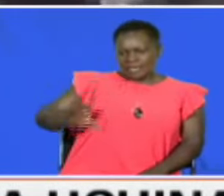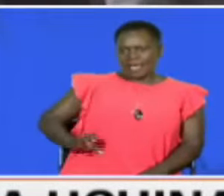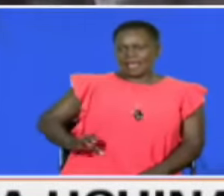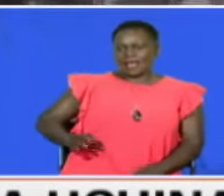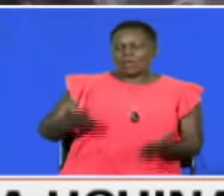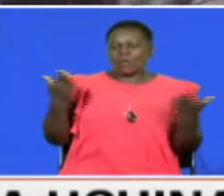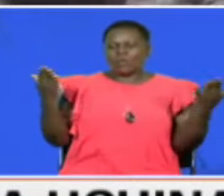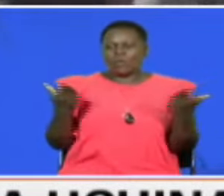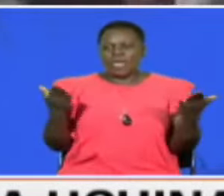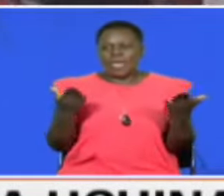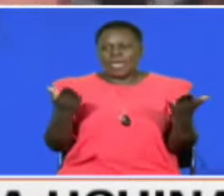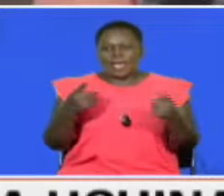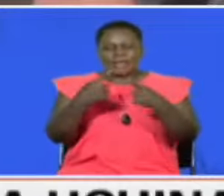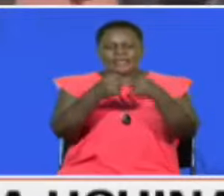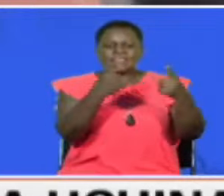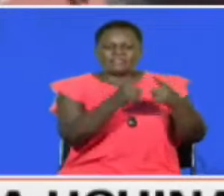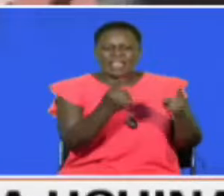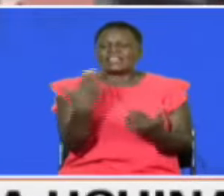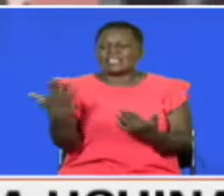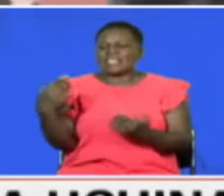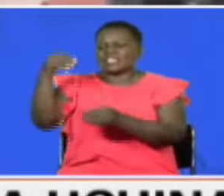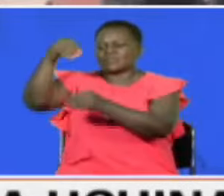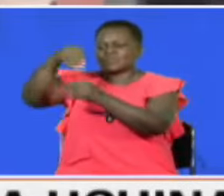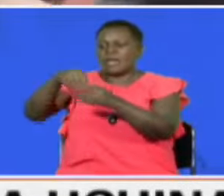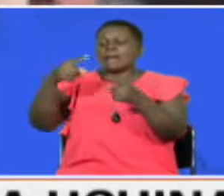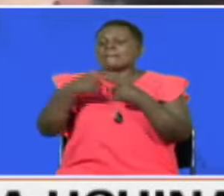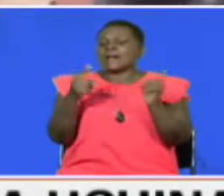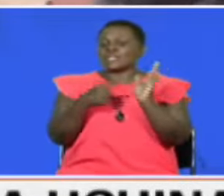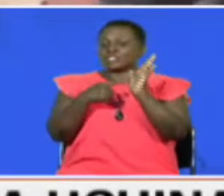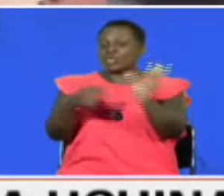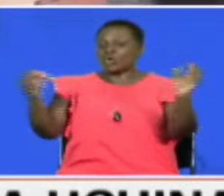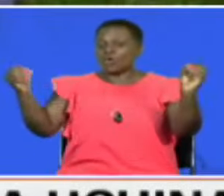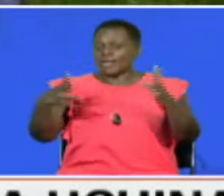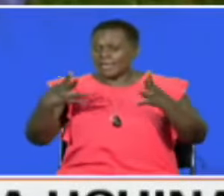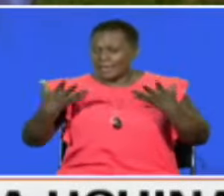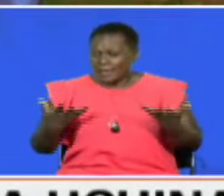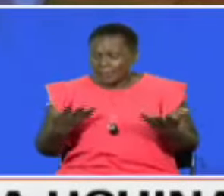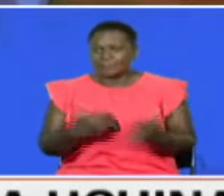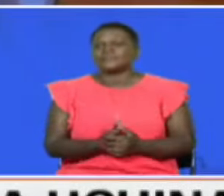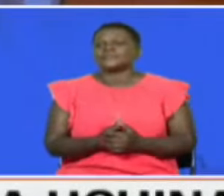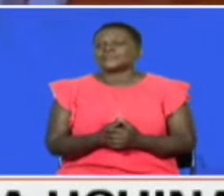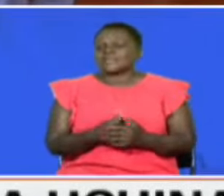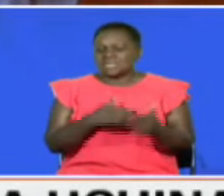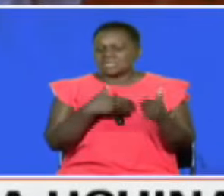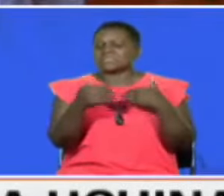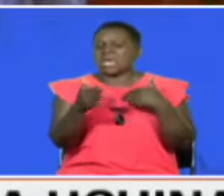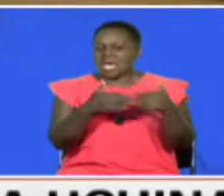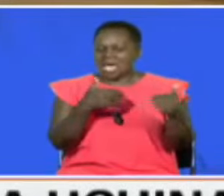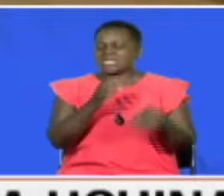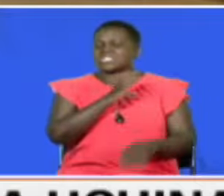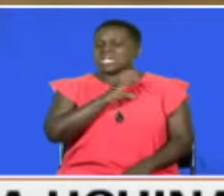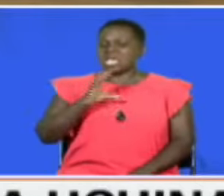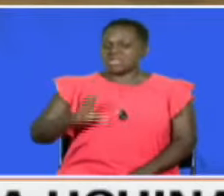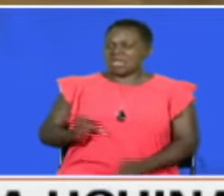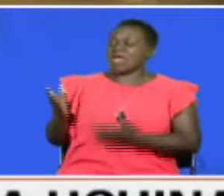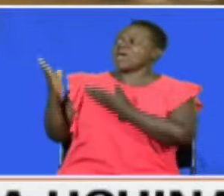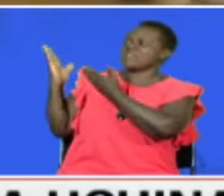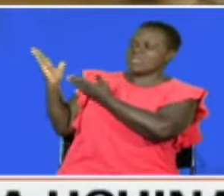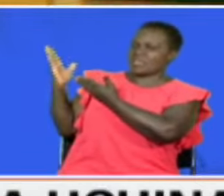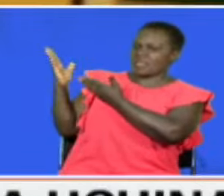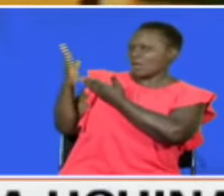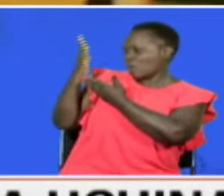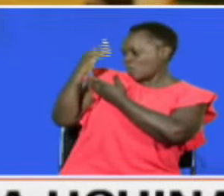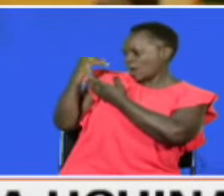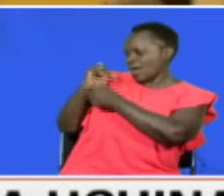umegubikwa katika ngonjera kadhaa wa kadhaa, ila kilichobainika ni kwamba kuna dalili ya kuwepo kwa Wachina kutokana